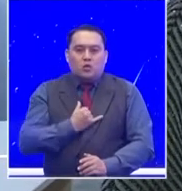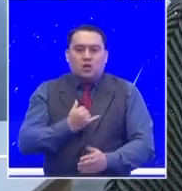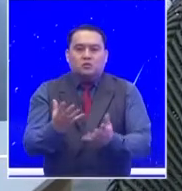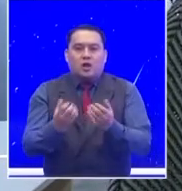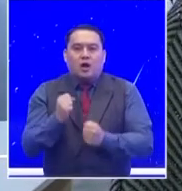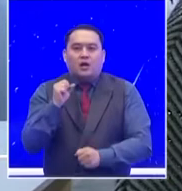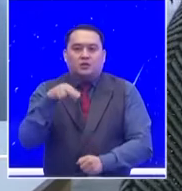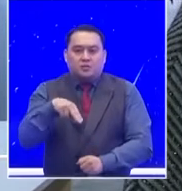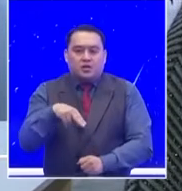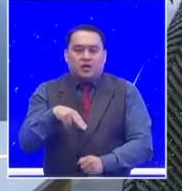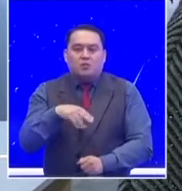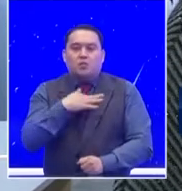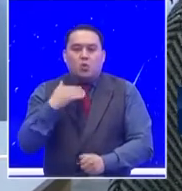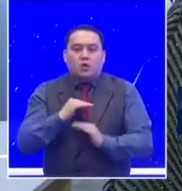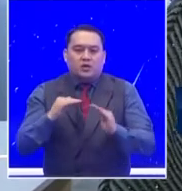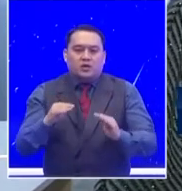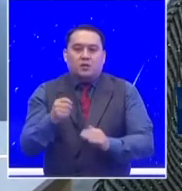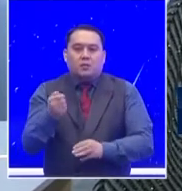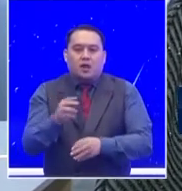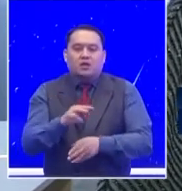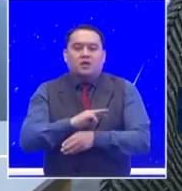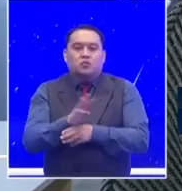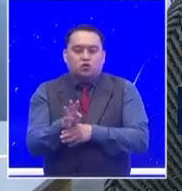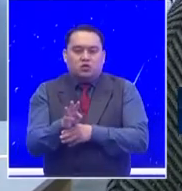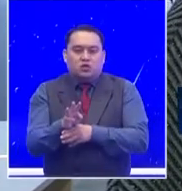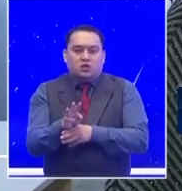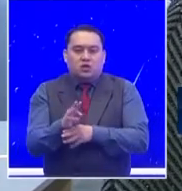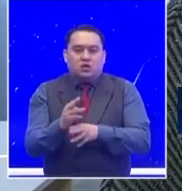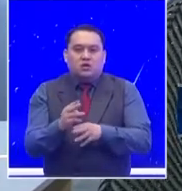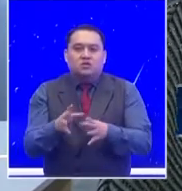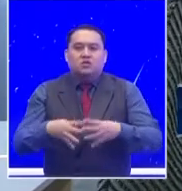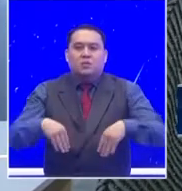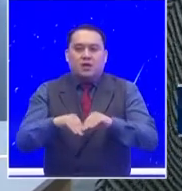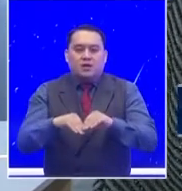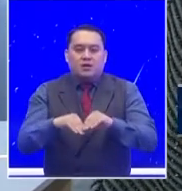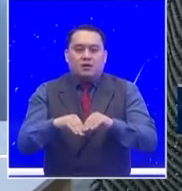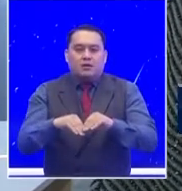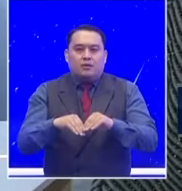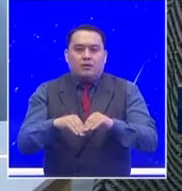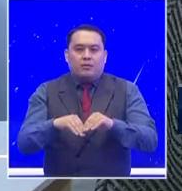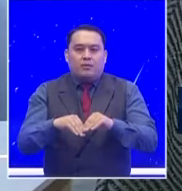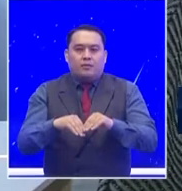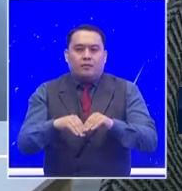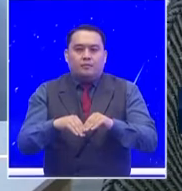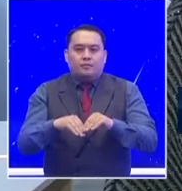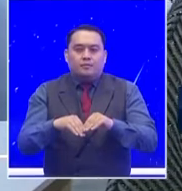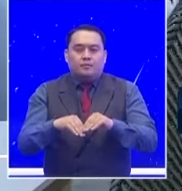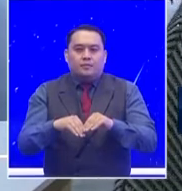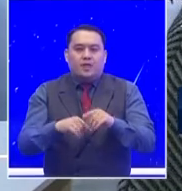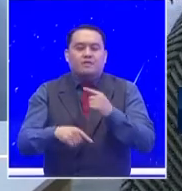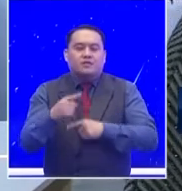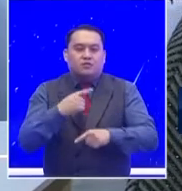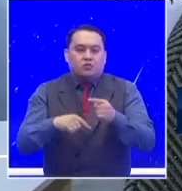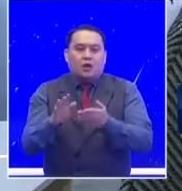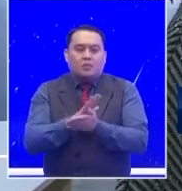получателей АСП, многодетные матери и малоимущие, это члены семьи, по безвозвратному